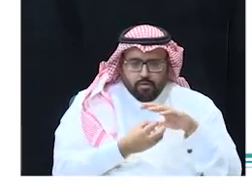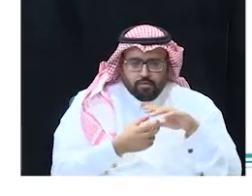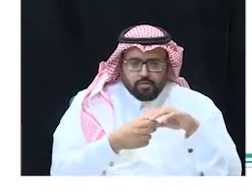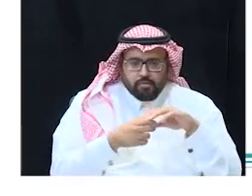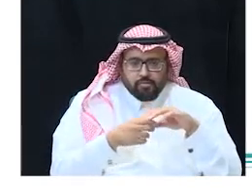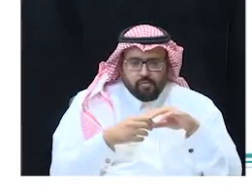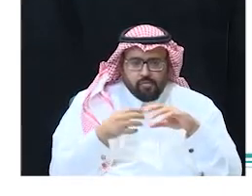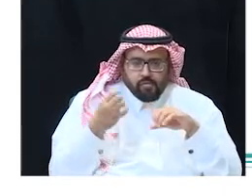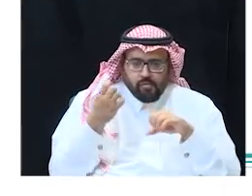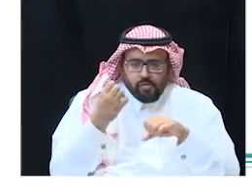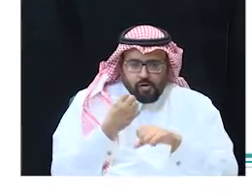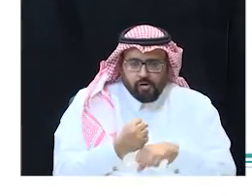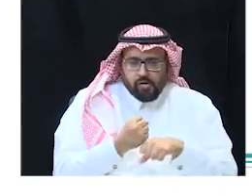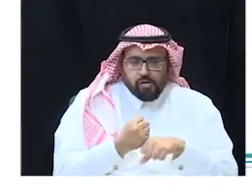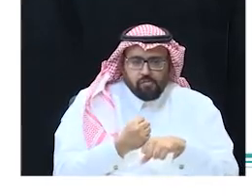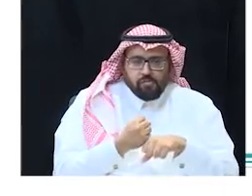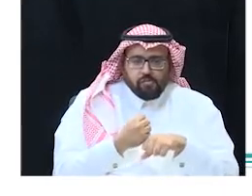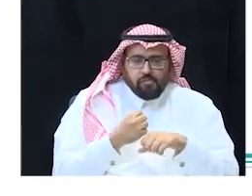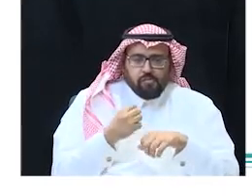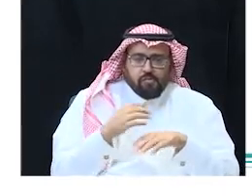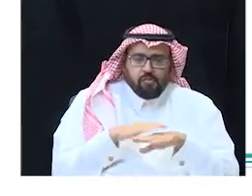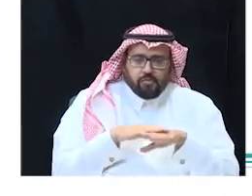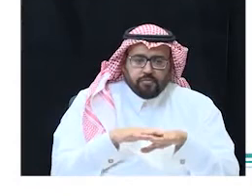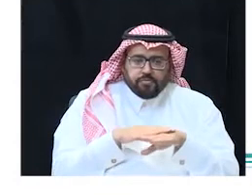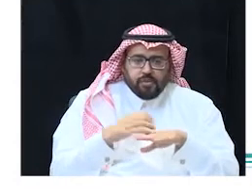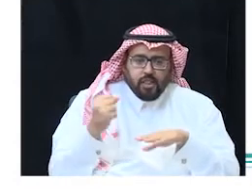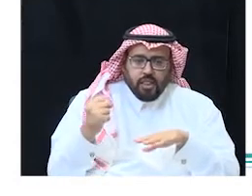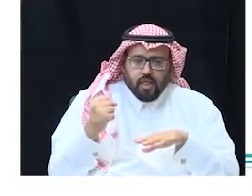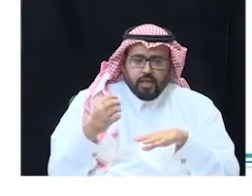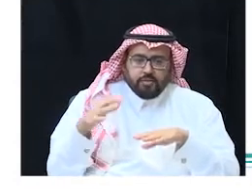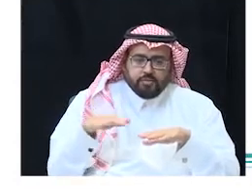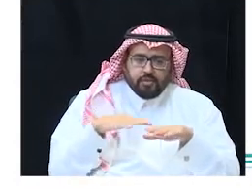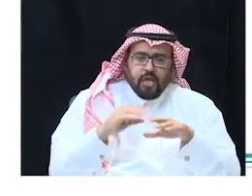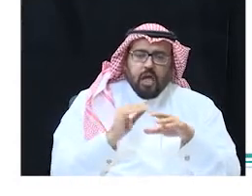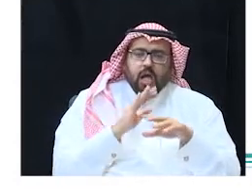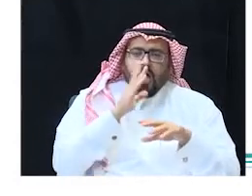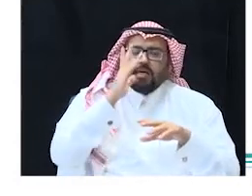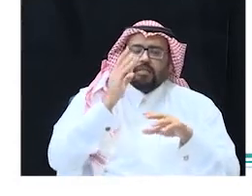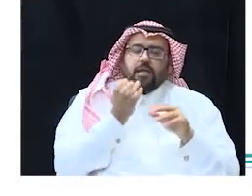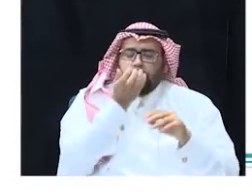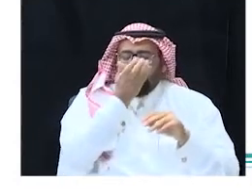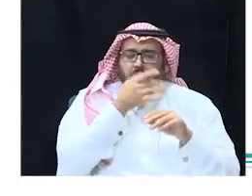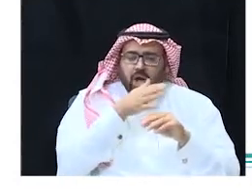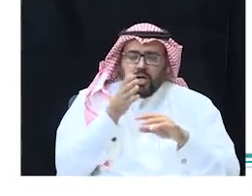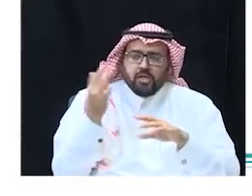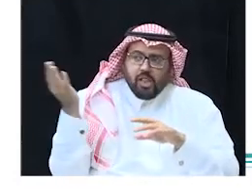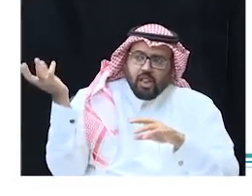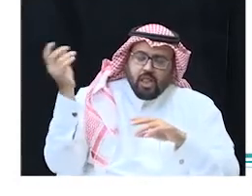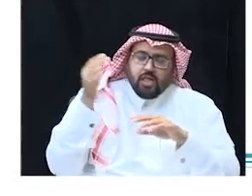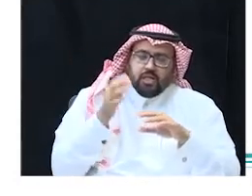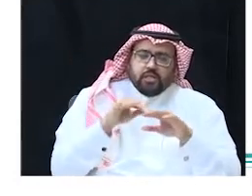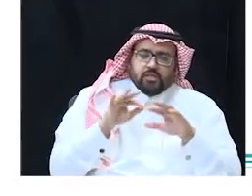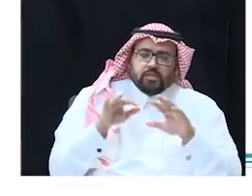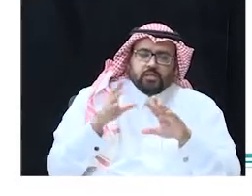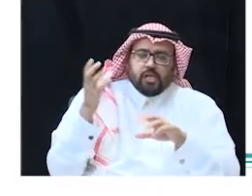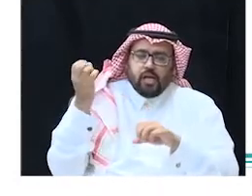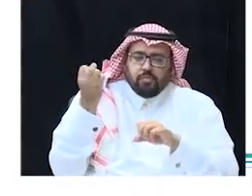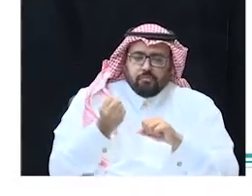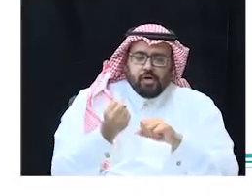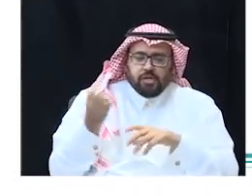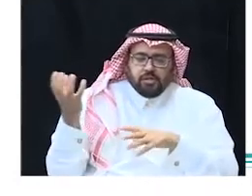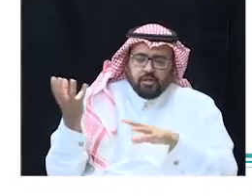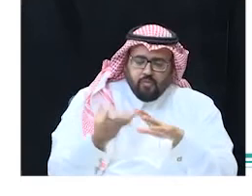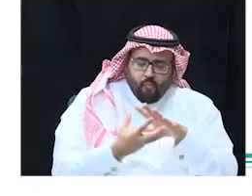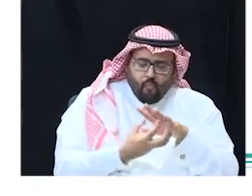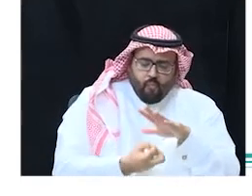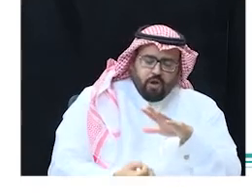إن قوة الجاذبية تجذب الأجسام سواء كانت صلبة أو سائلة أو غازية. جميع